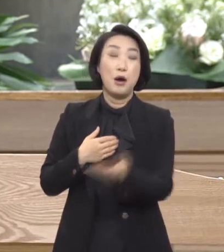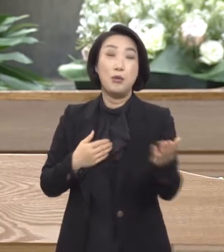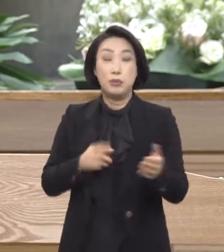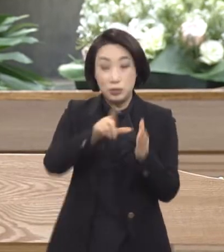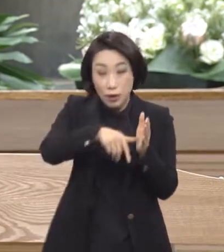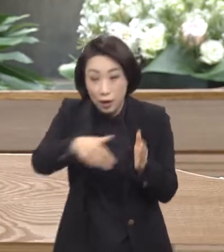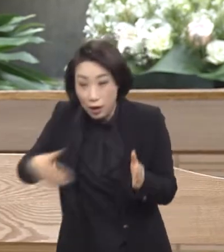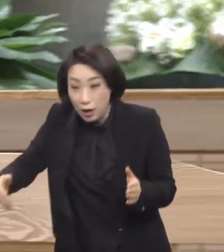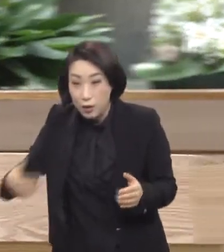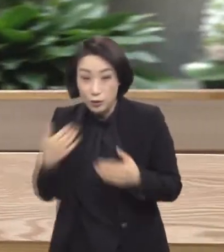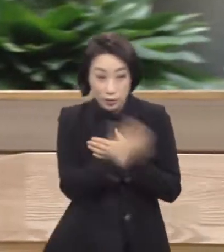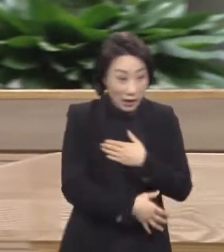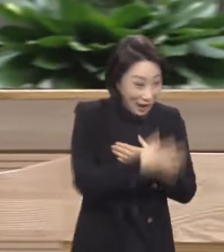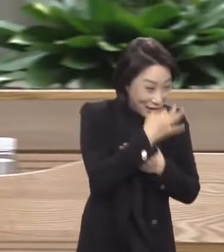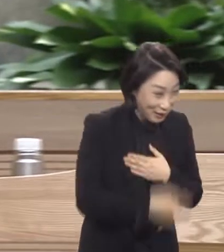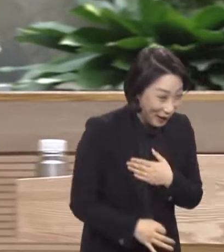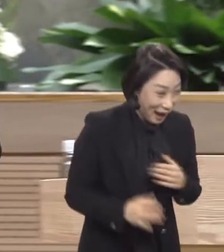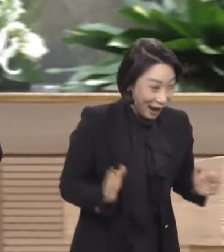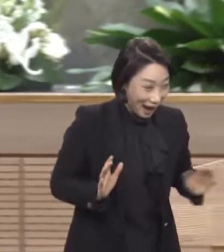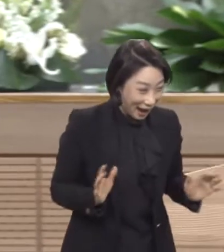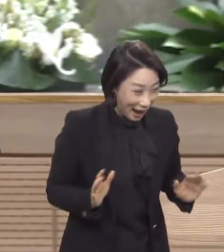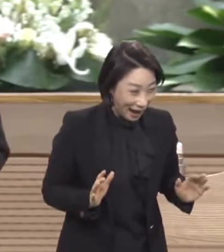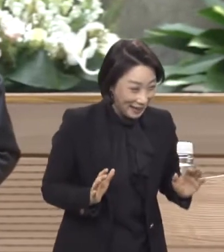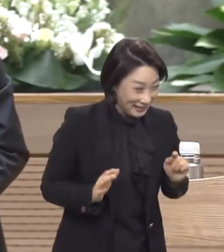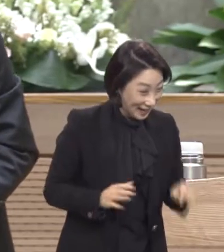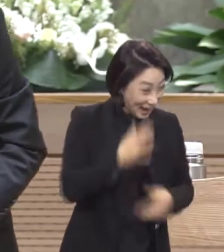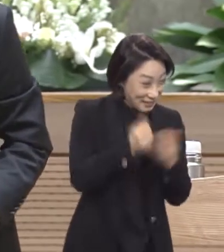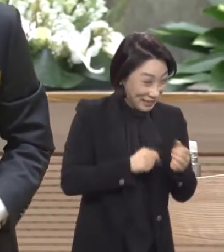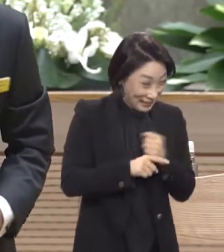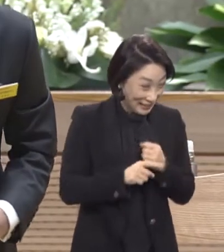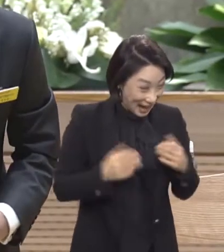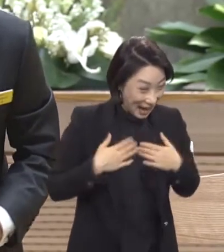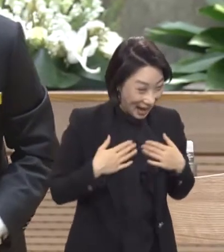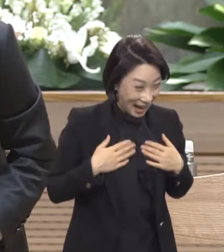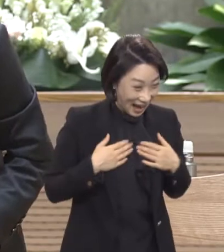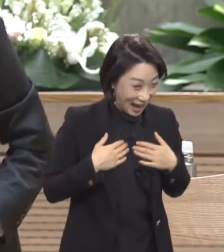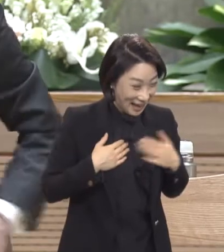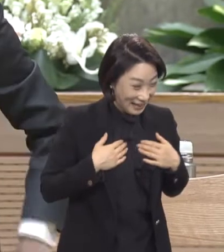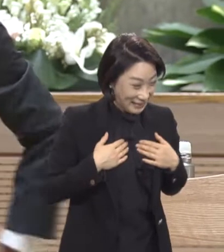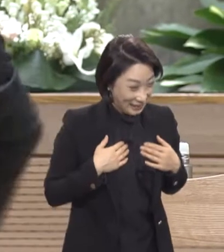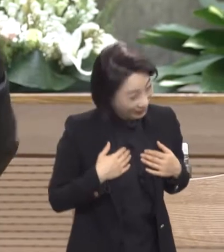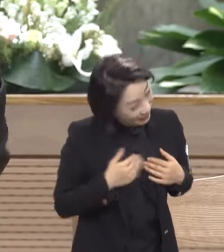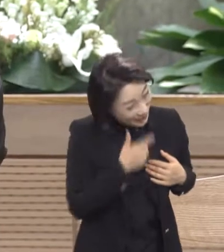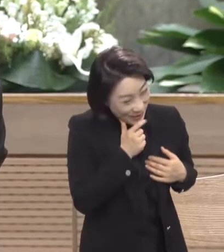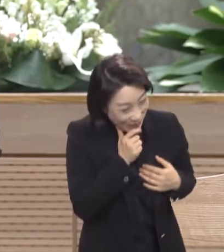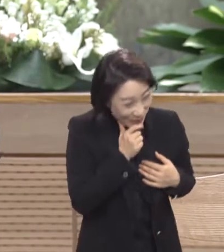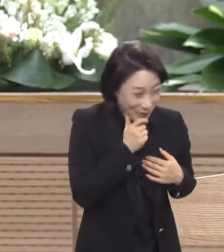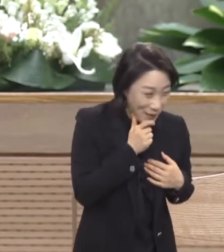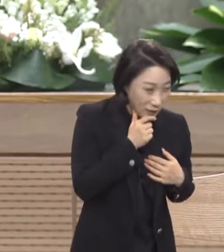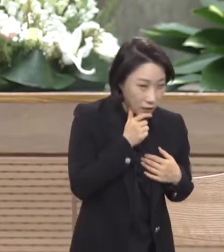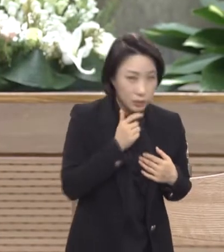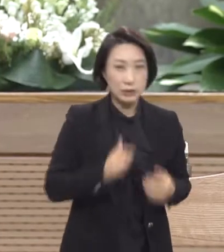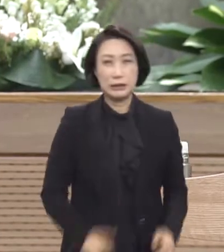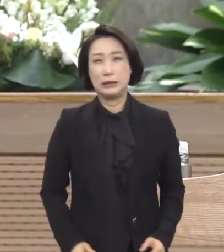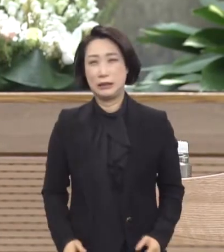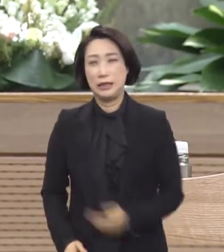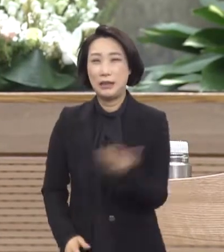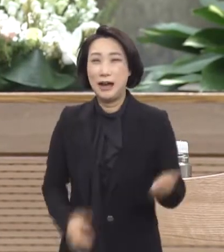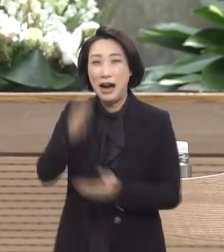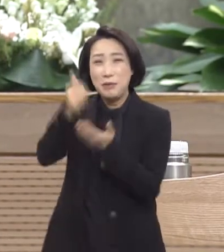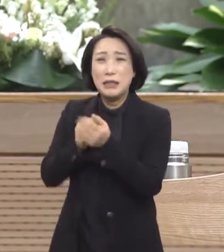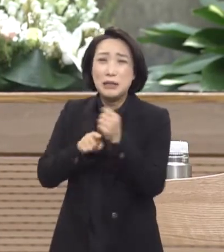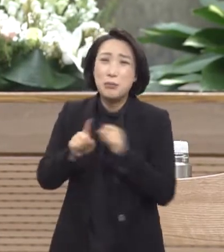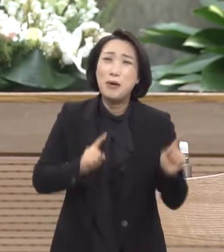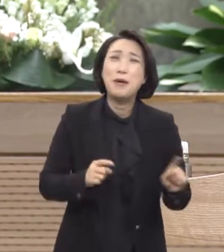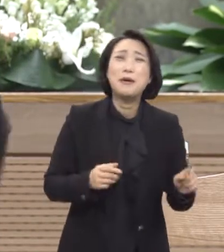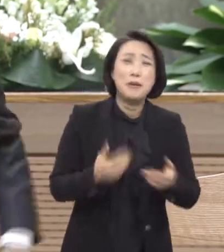나중에 가서 제 육신의 유익대로 이게 하나님의 뜻인지 아닌지 모르겠다. 뭘 하나님의 뜻인지 아닌지